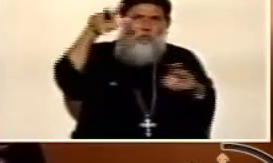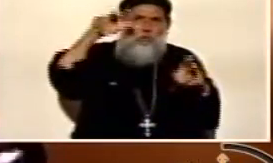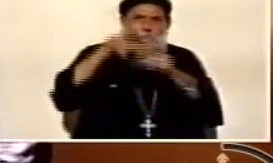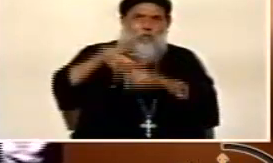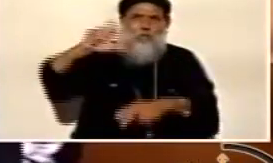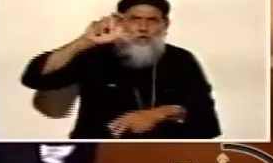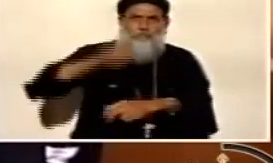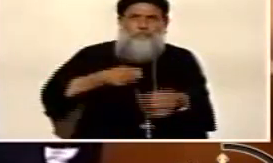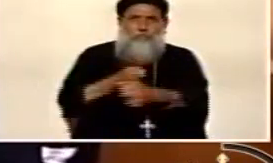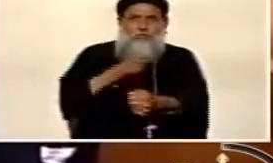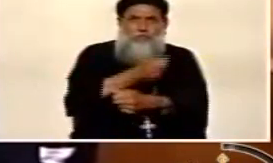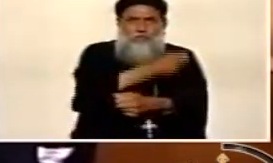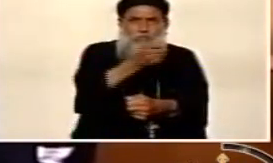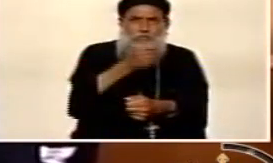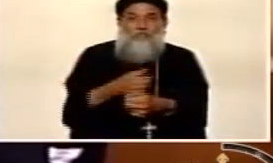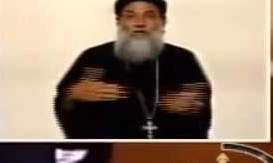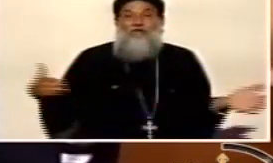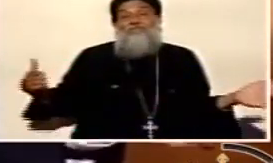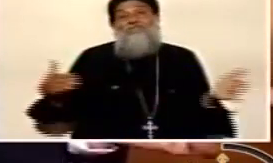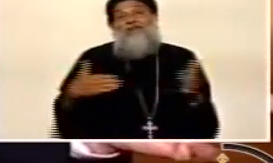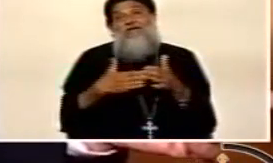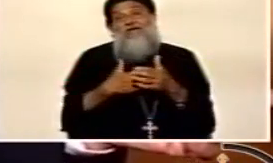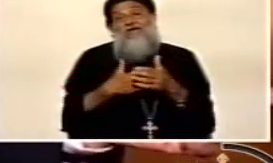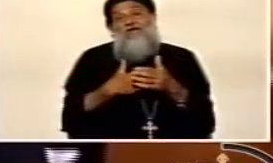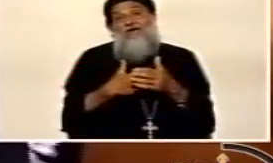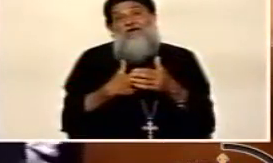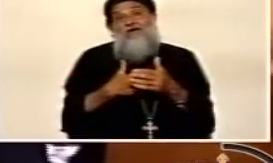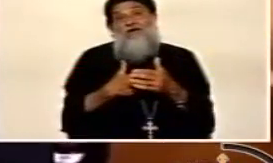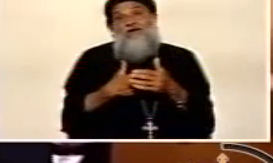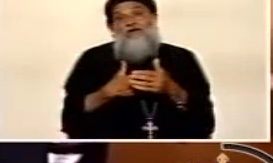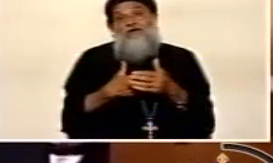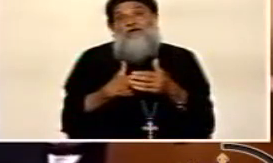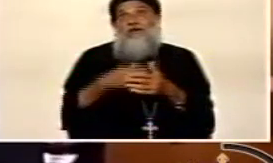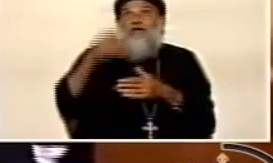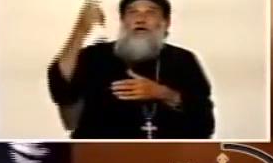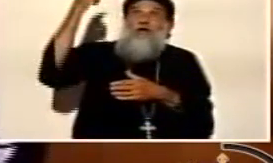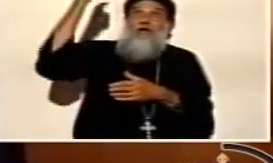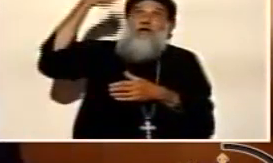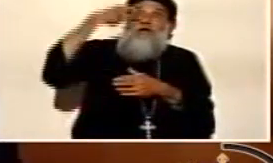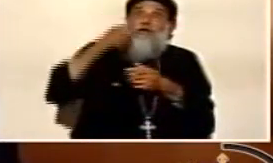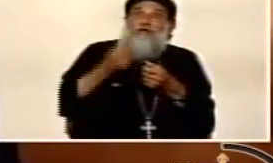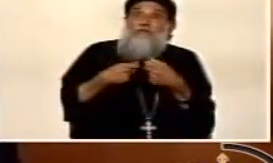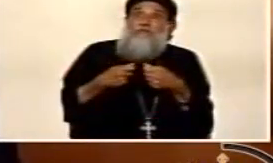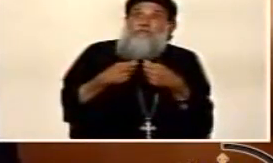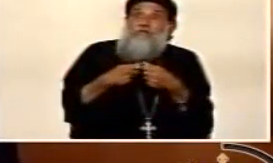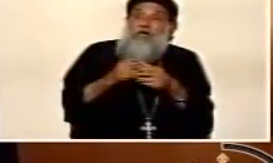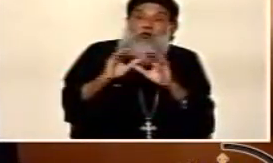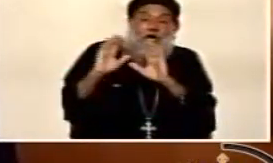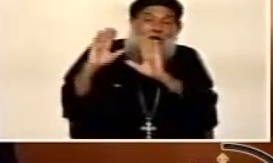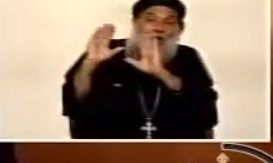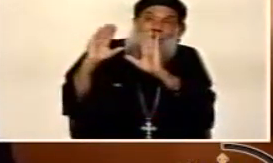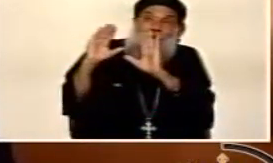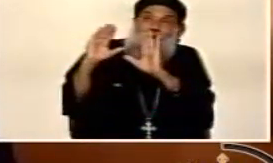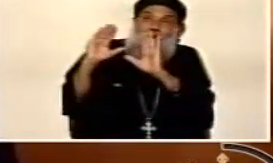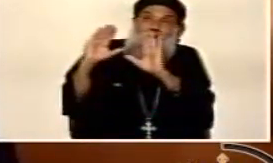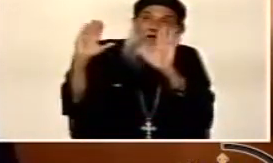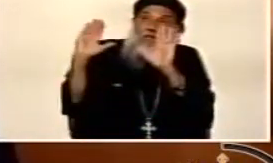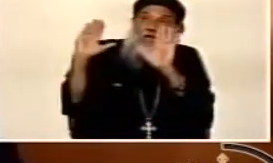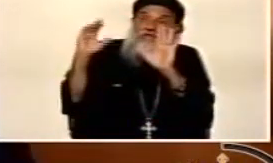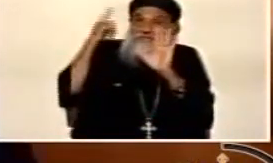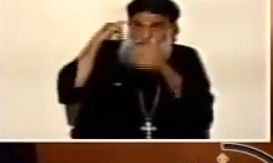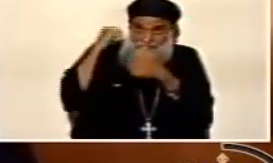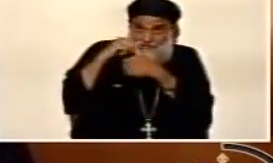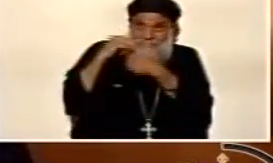المسيحيين لكي يوضعوا في السجن ويعذبوا، إلى شخص مش